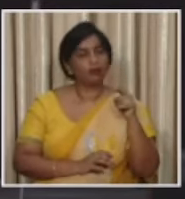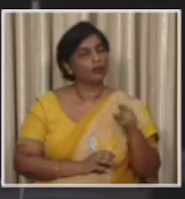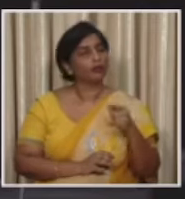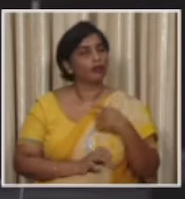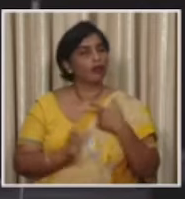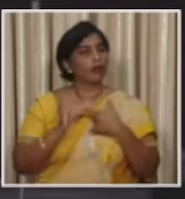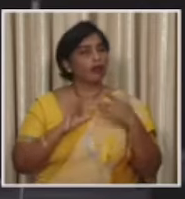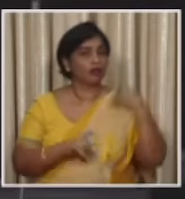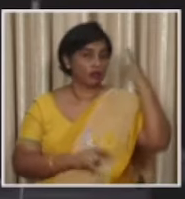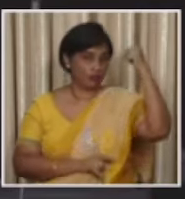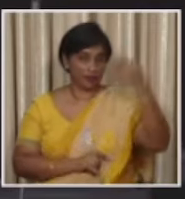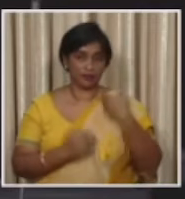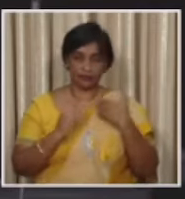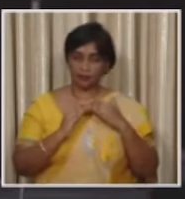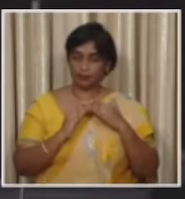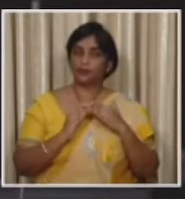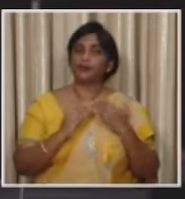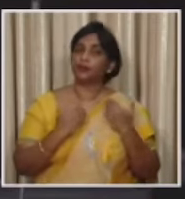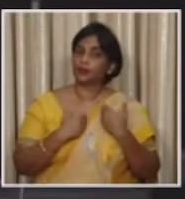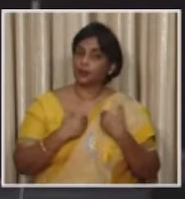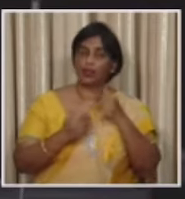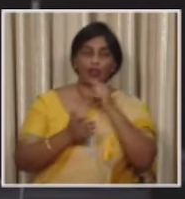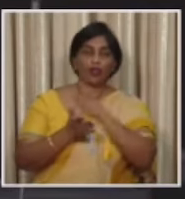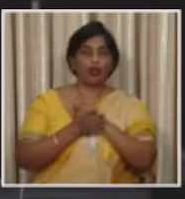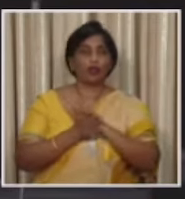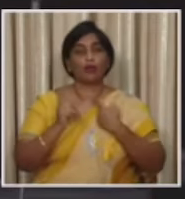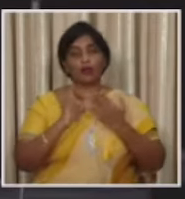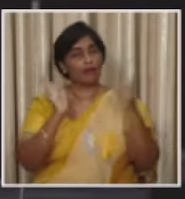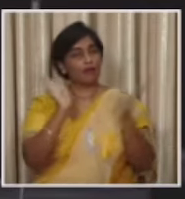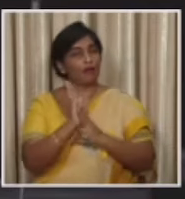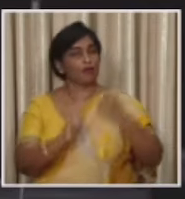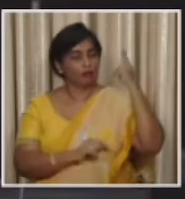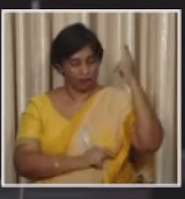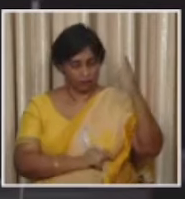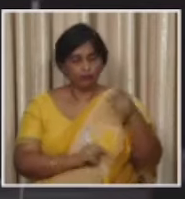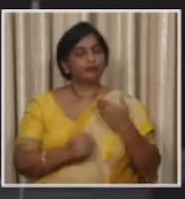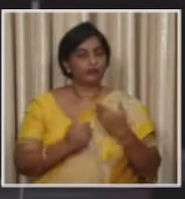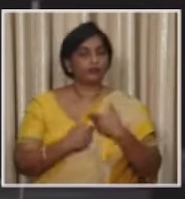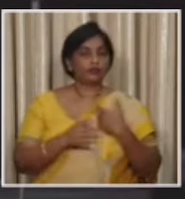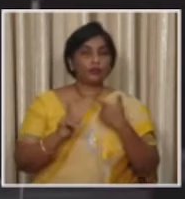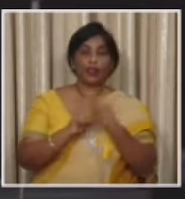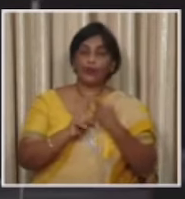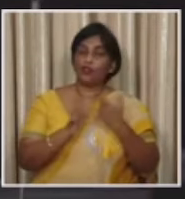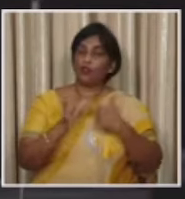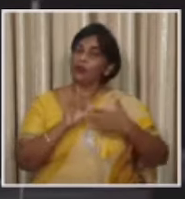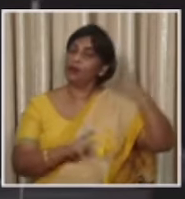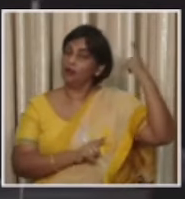මම අනුරාධපුරේ නියෝජනය කරන්නේ. අපි හොරෝපතානේ කොනට ගියොත් අපි කැපිටි කොල්ලෑවේ කොනට